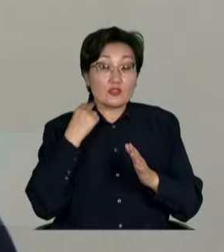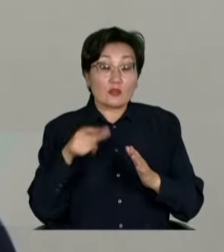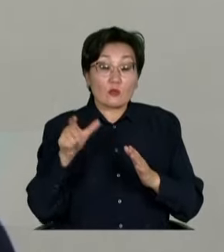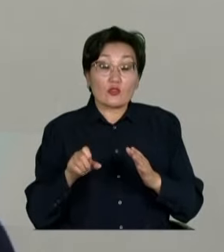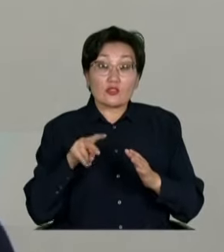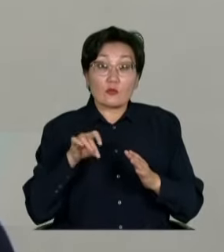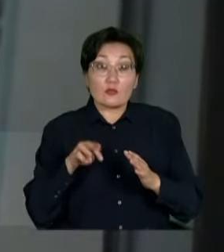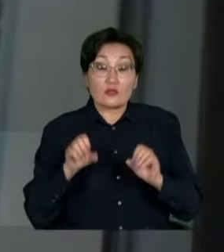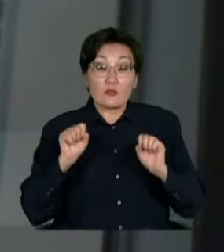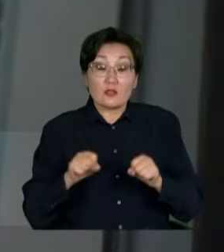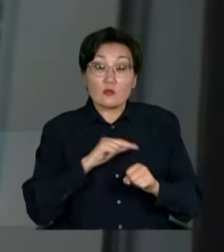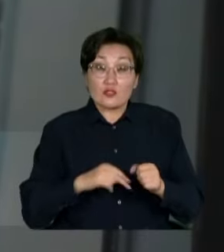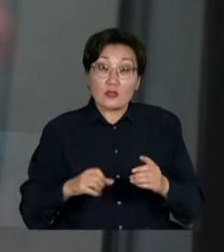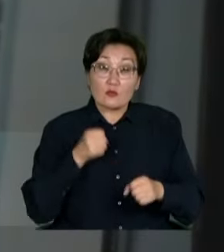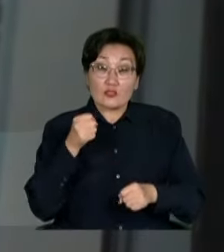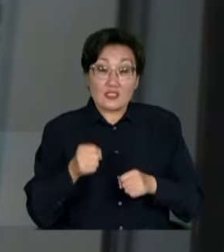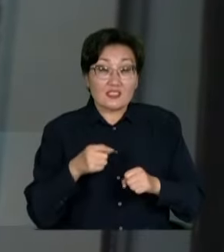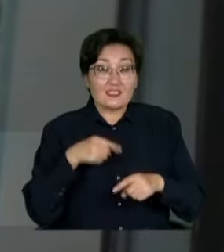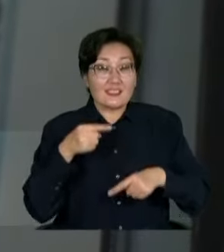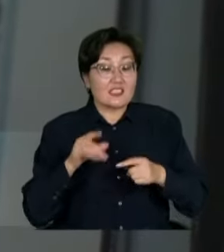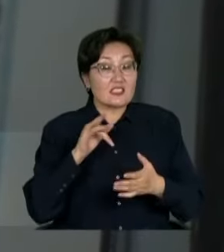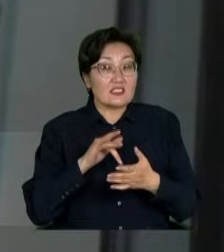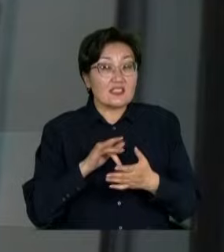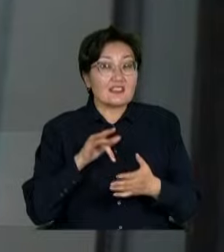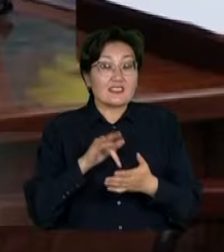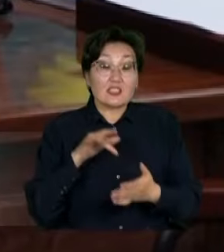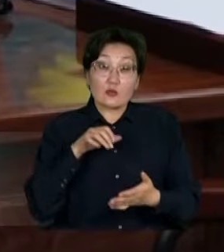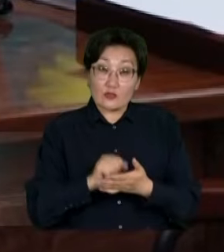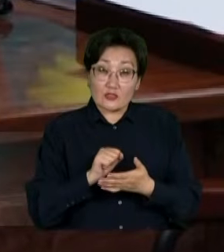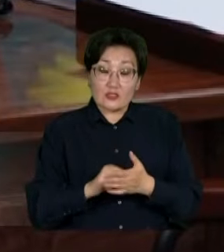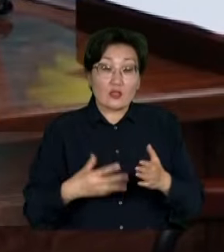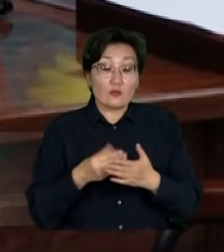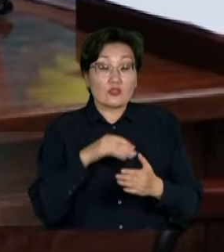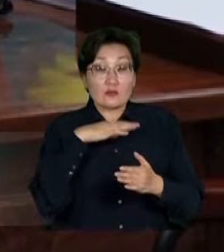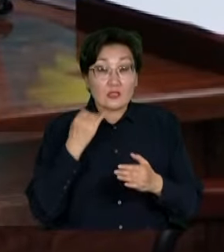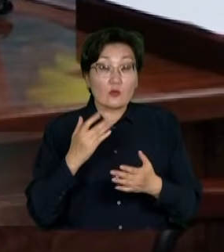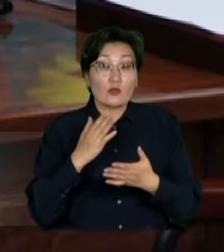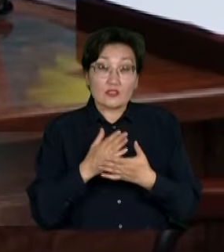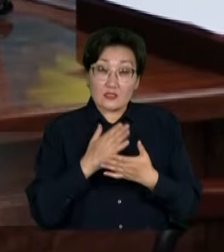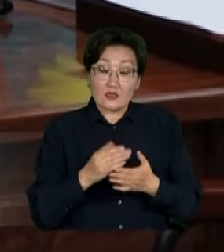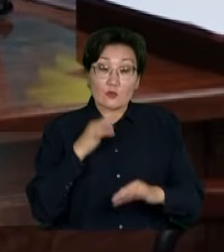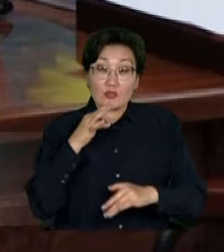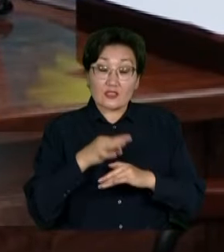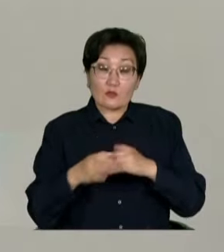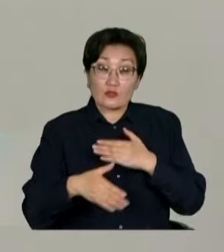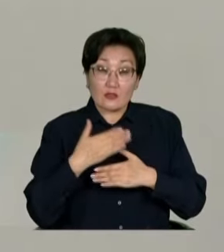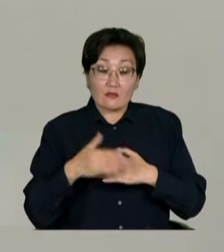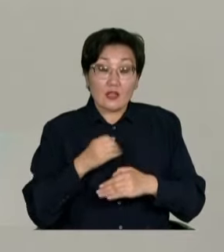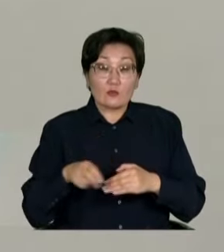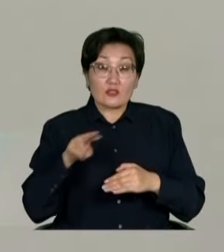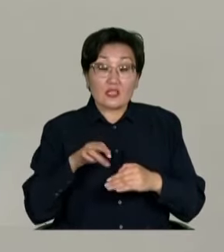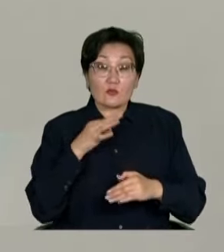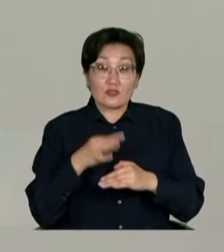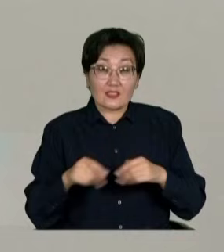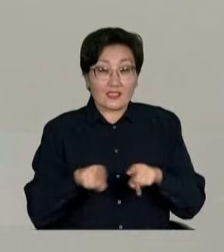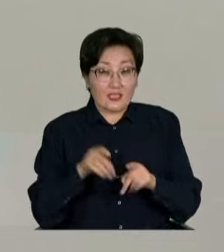алиментам удалось трудоустроить через центры занятости стоит отметить для злостных неплательщиков предусмотрена ответственность как административная